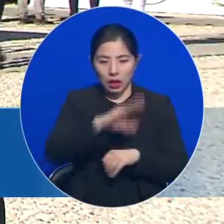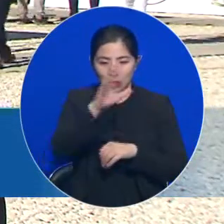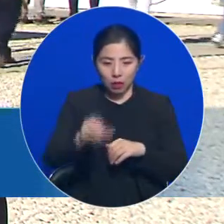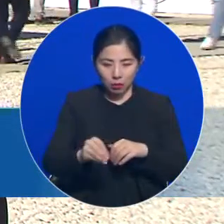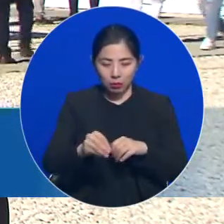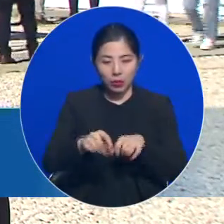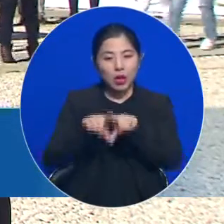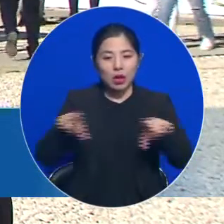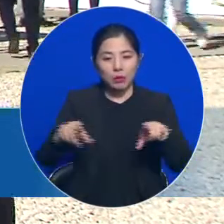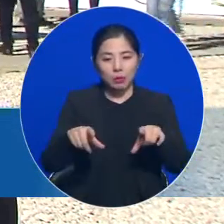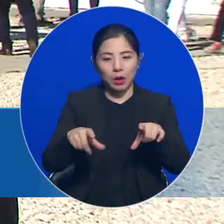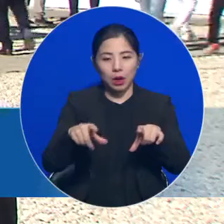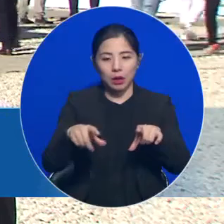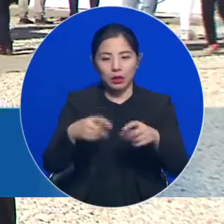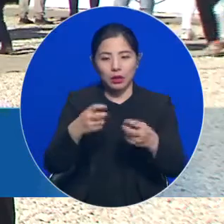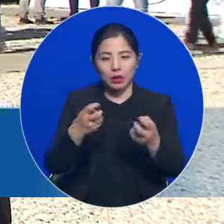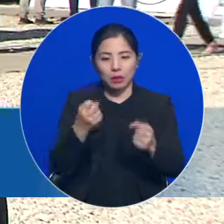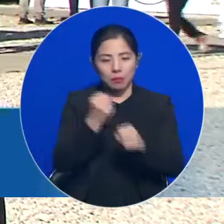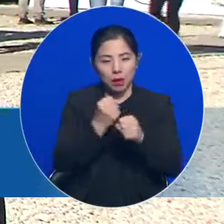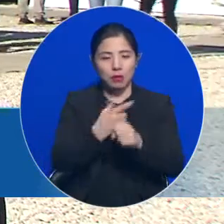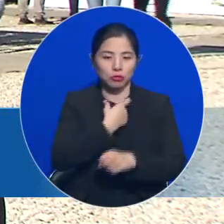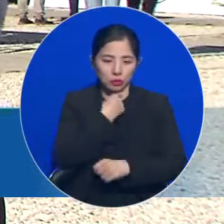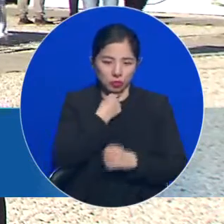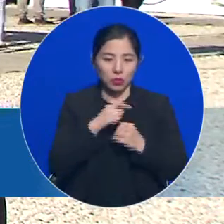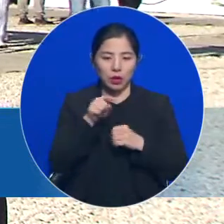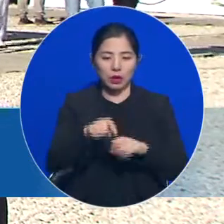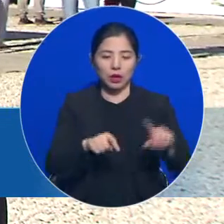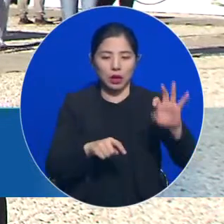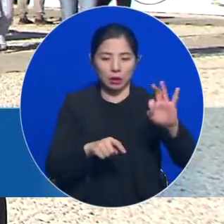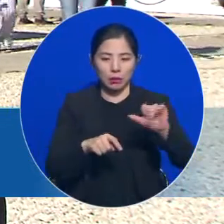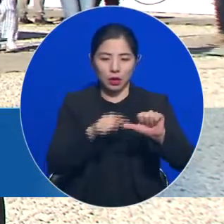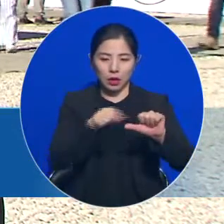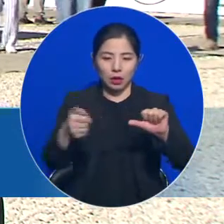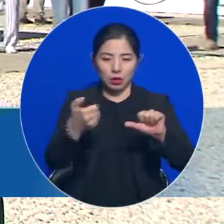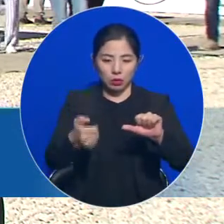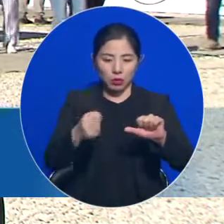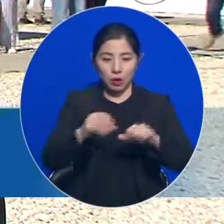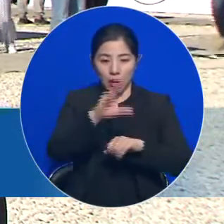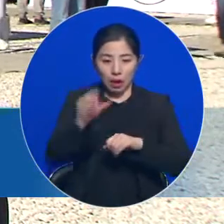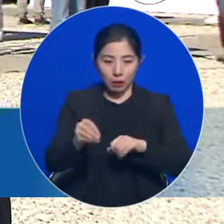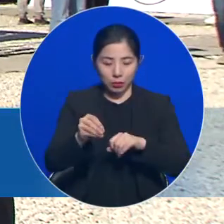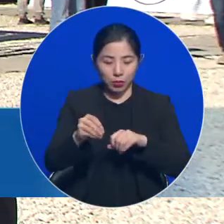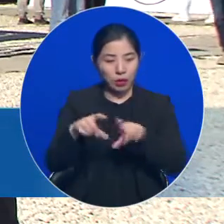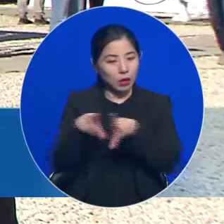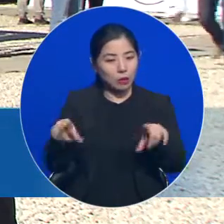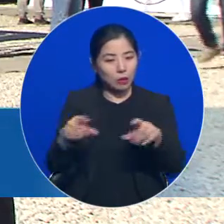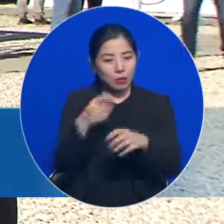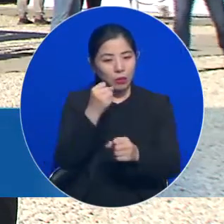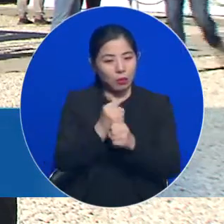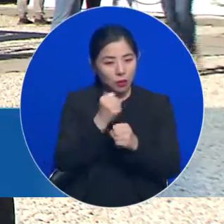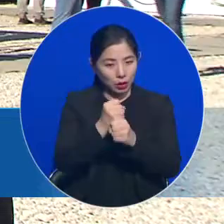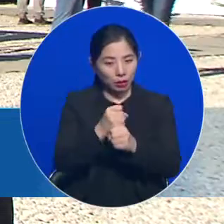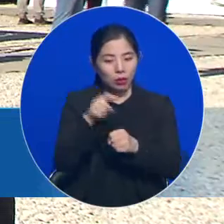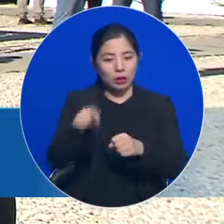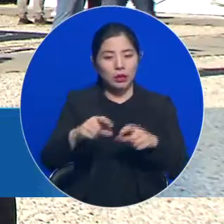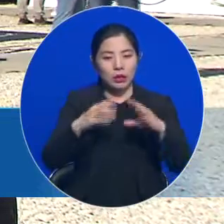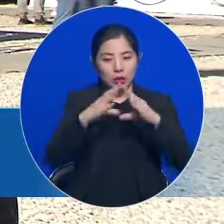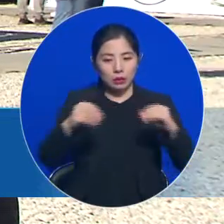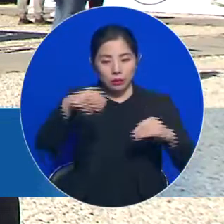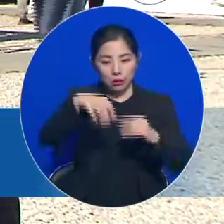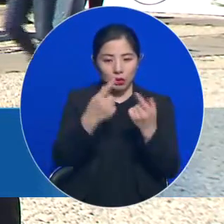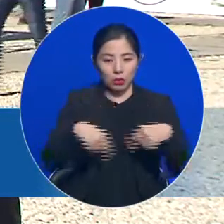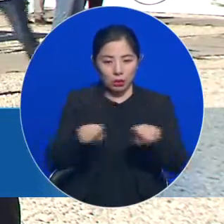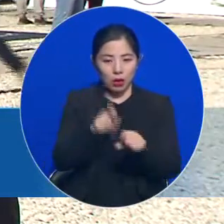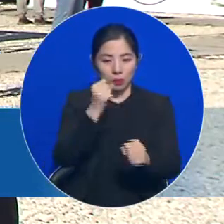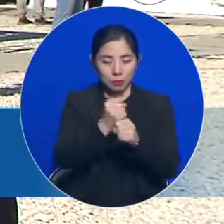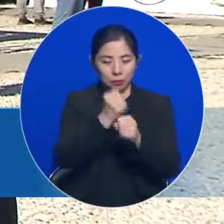버전을 저희들이 개발을 하고자 합니다. 이 개발된 FA-50의 아프리카 스탠다드 버전을 가지고 이곳 이집트에서 공동